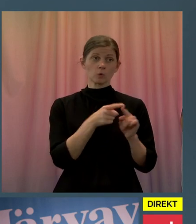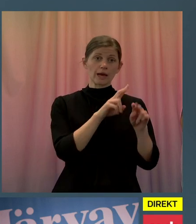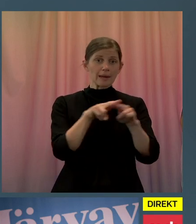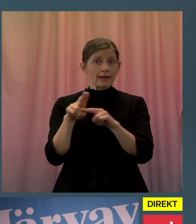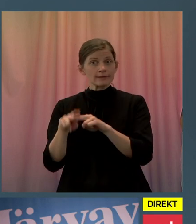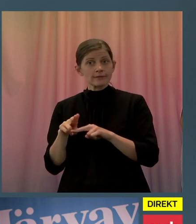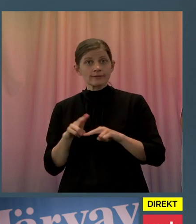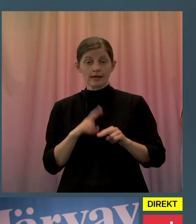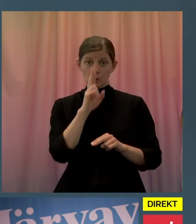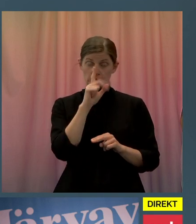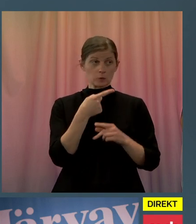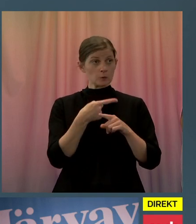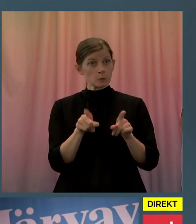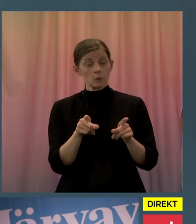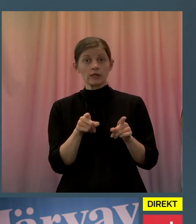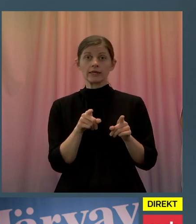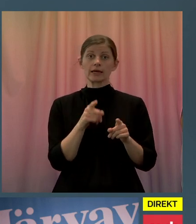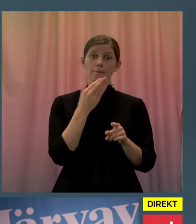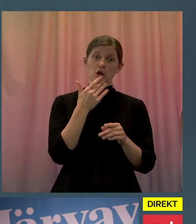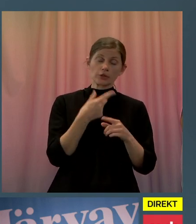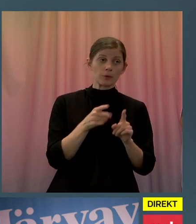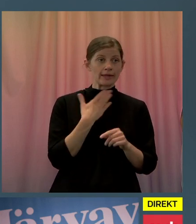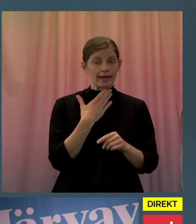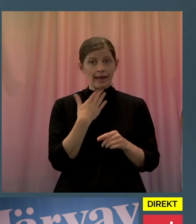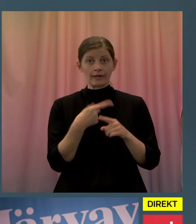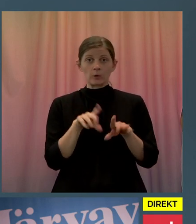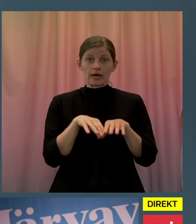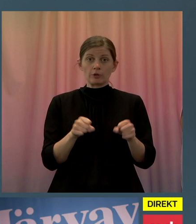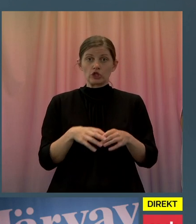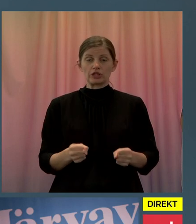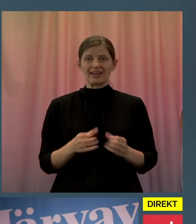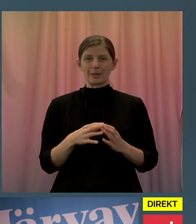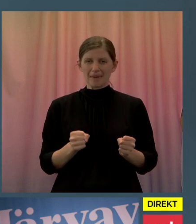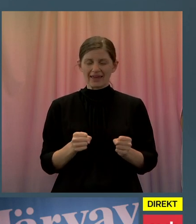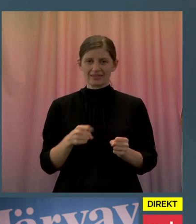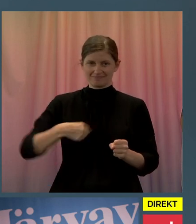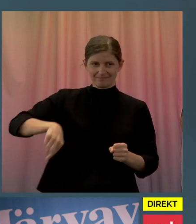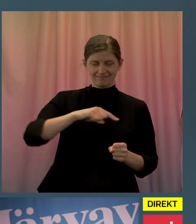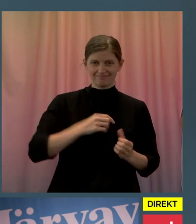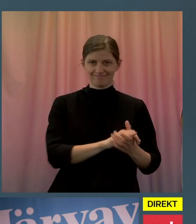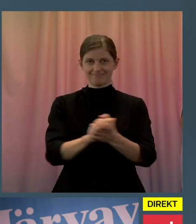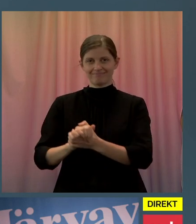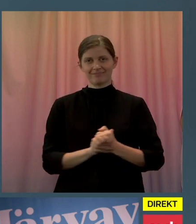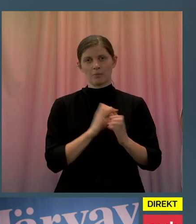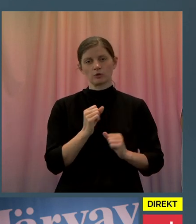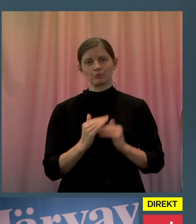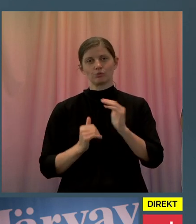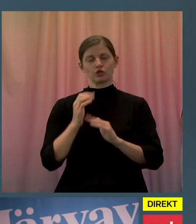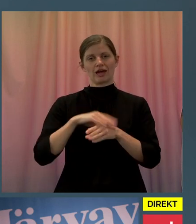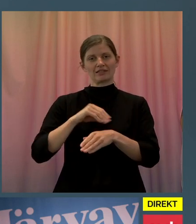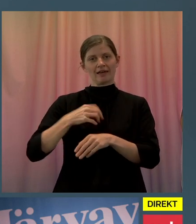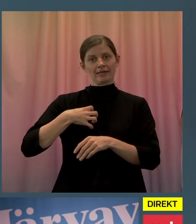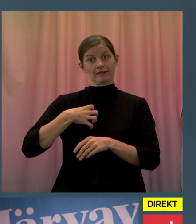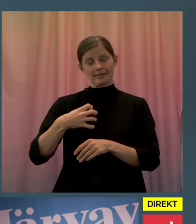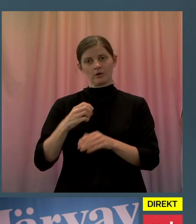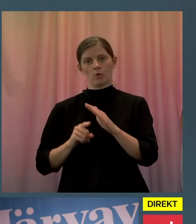ser olika ut och vi pratar med dialekt och med brytning. Men vi måste alla tillsammans bygga Sverige rikt och